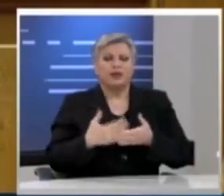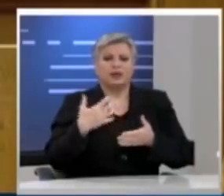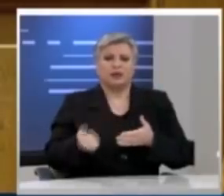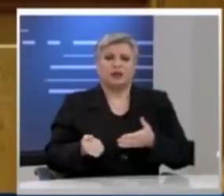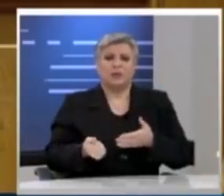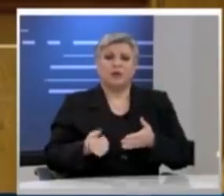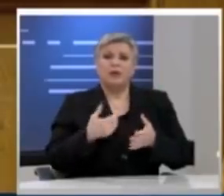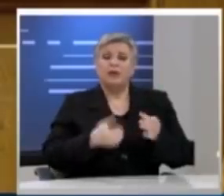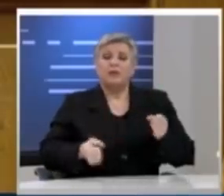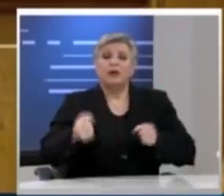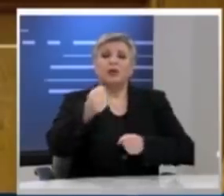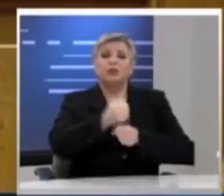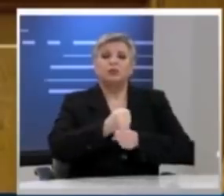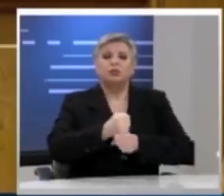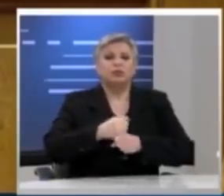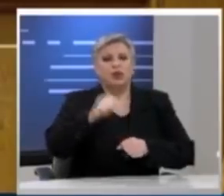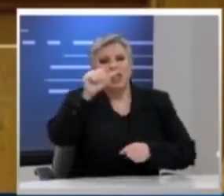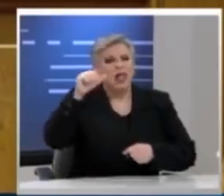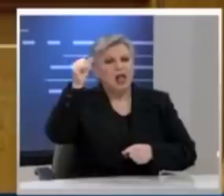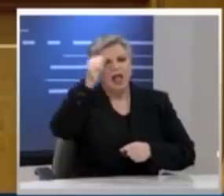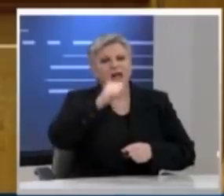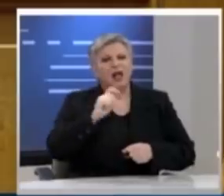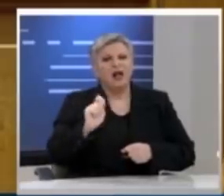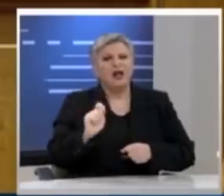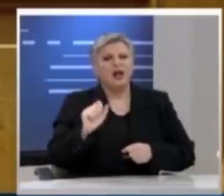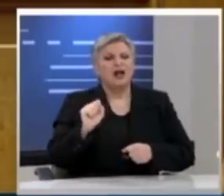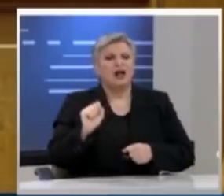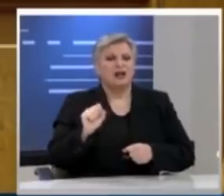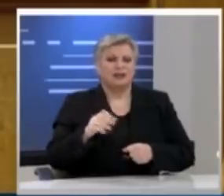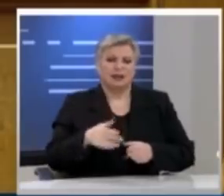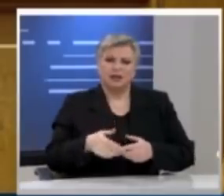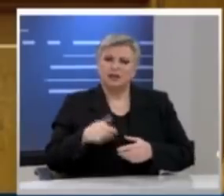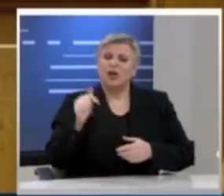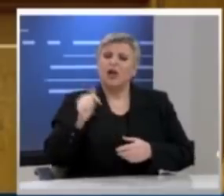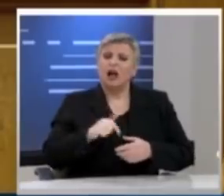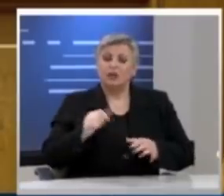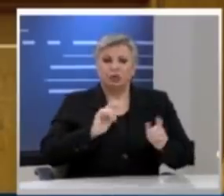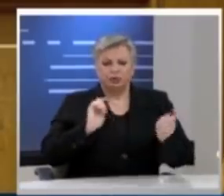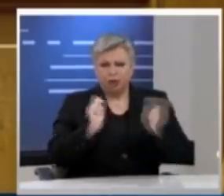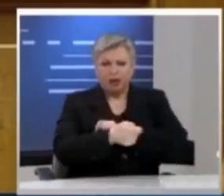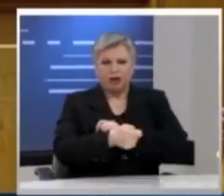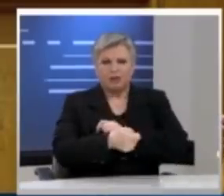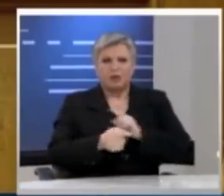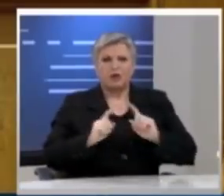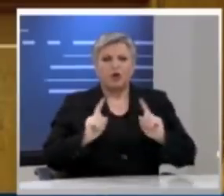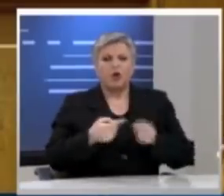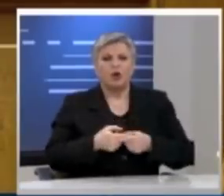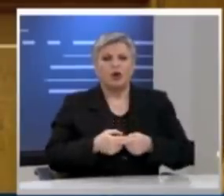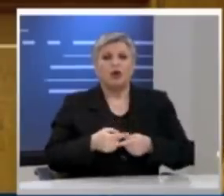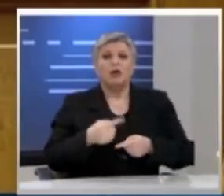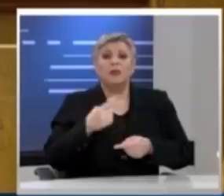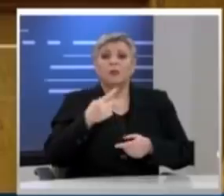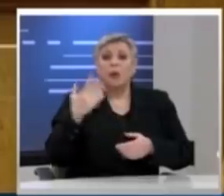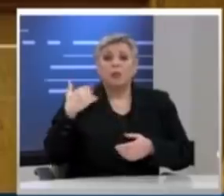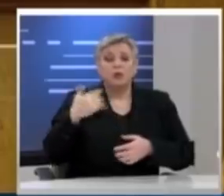τώρα αρσένιος του πασοκ και τα έφερε όλα τούμπα και για να μην ξεχνιόμαστε και όλοι αυτοί για ισχυρό απολυτήριο λυκείου